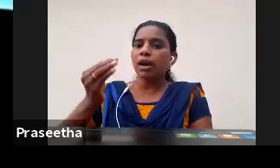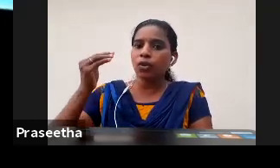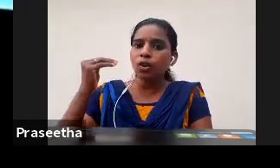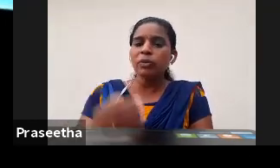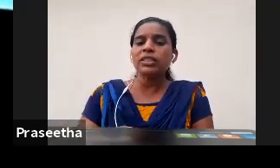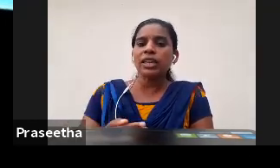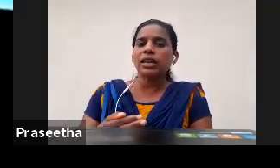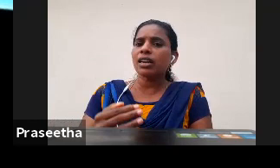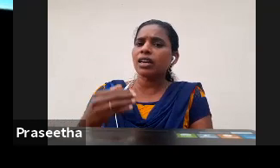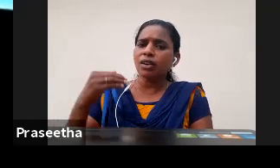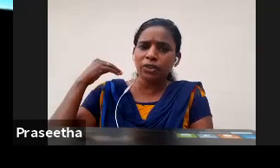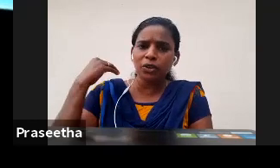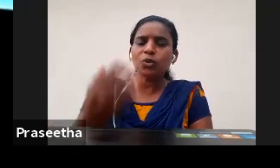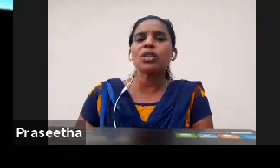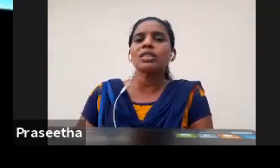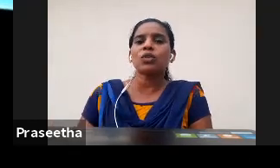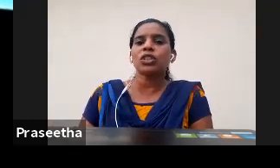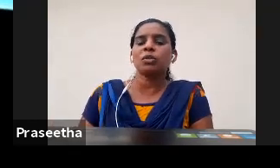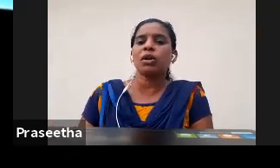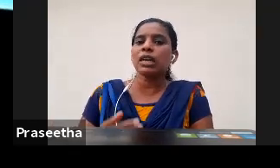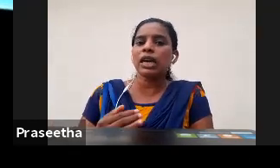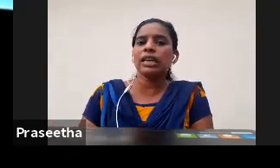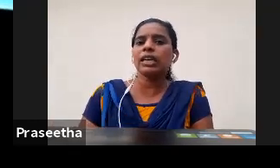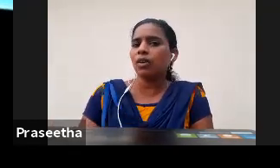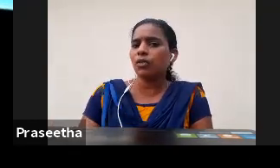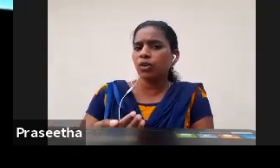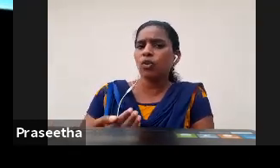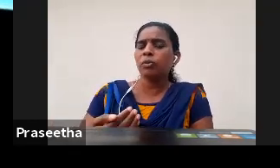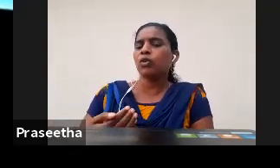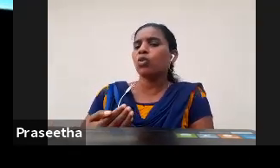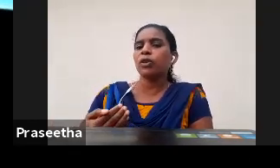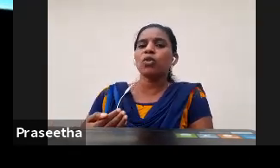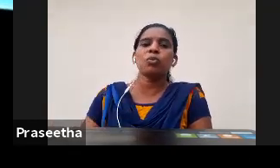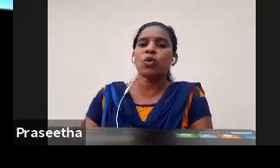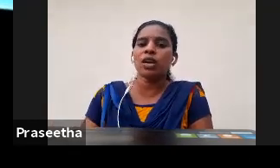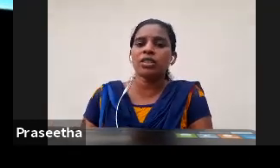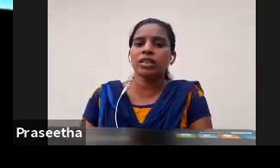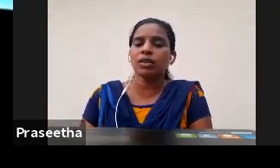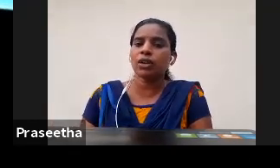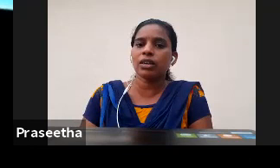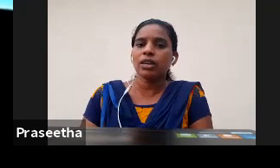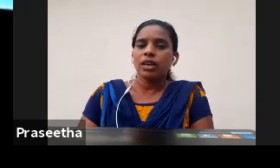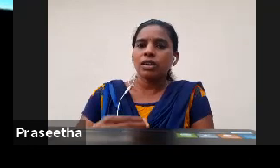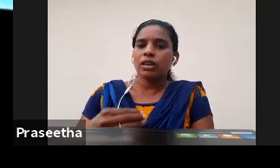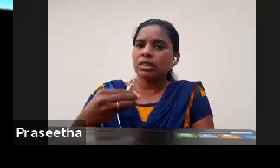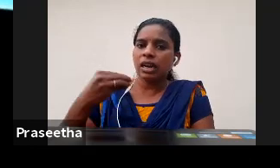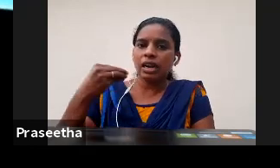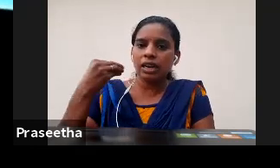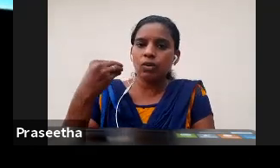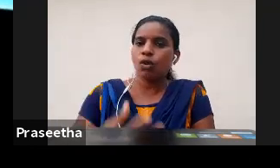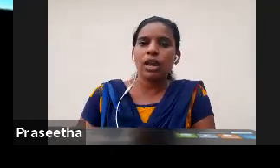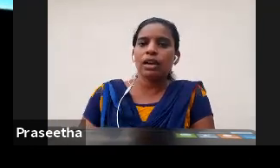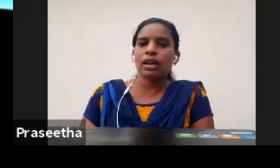നമ്മൾ അവരോടൊപ്പം ചേരുകയാണെങ്കിൽ അവരേറ്റവും കൂടുതൽ സന്തോഷിക്കും. അതല്ലെങ്കിൽ അവർ പിന്നോട്ട് പോവുകയാണ് ചെയ്യുന്നത്, അവർക്ക്